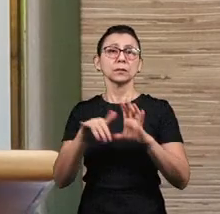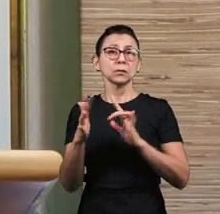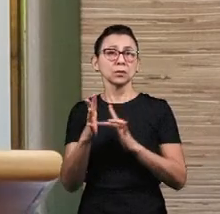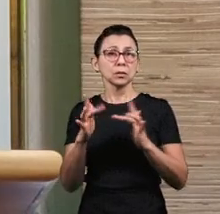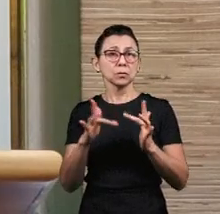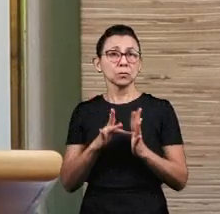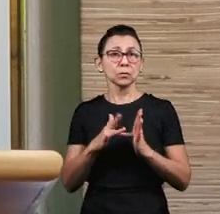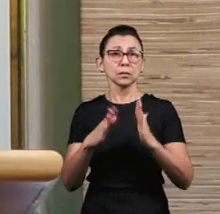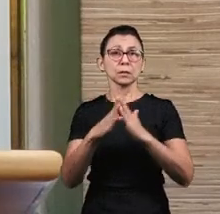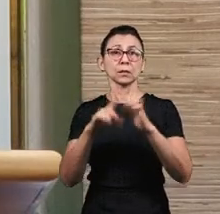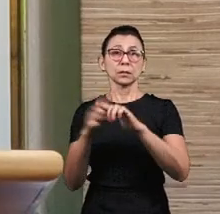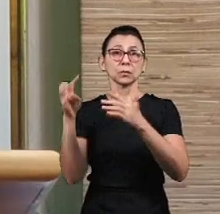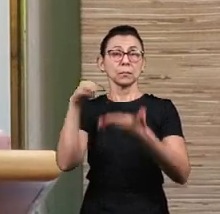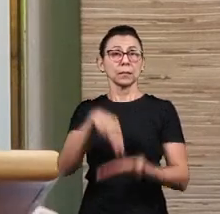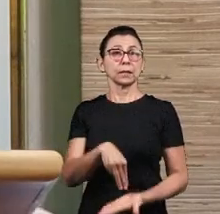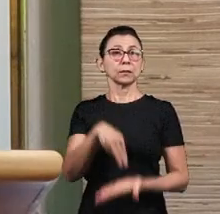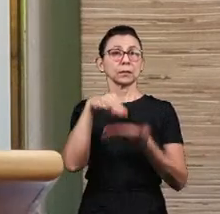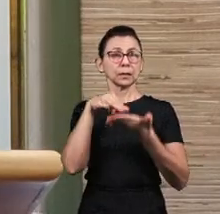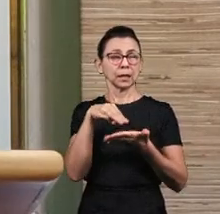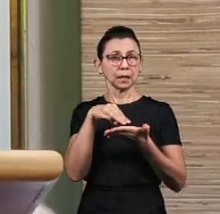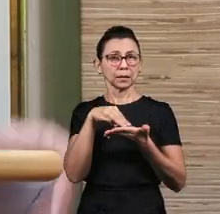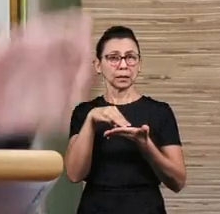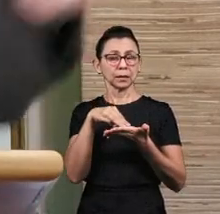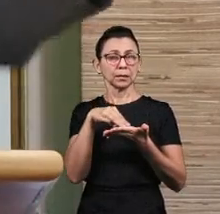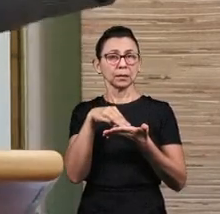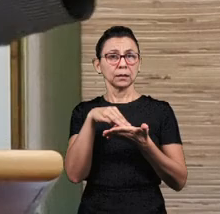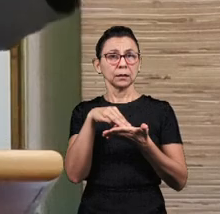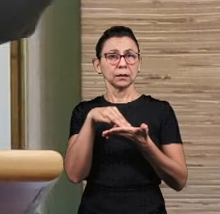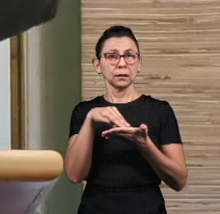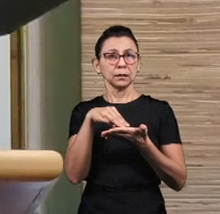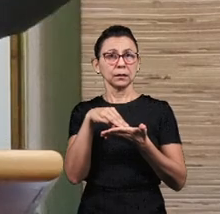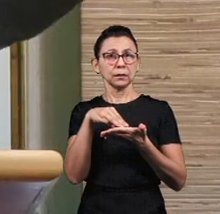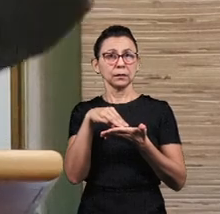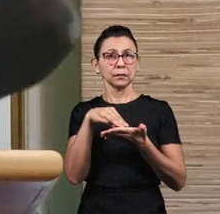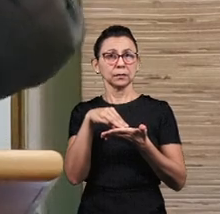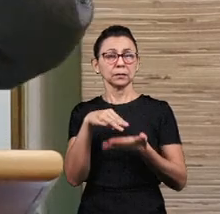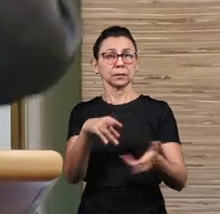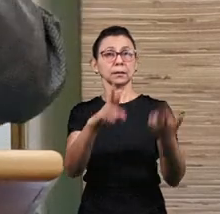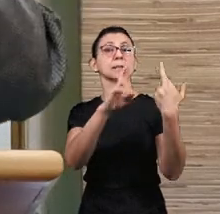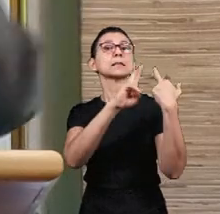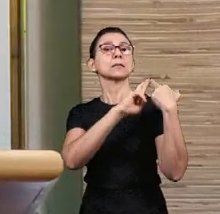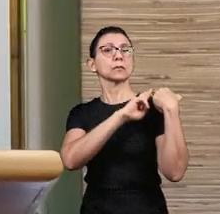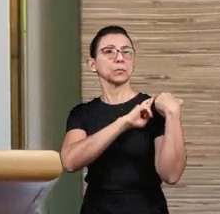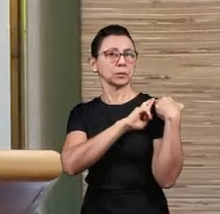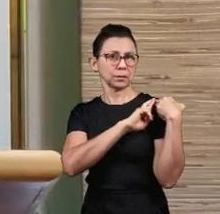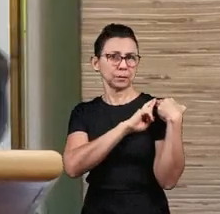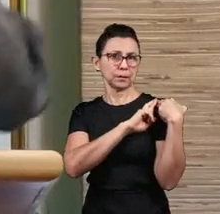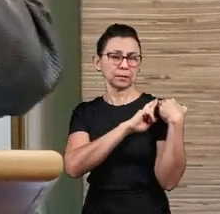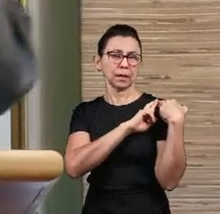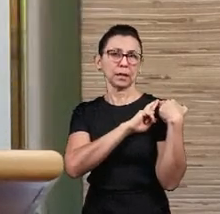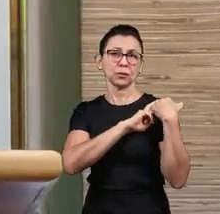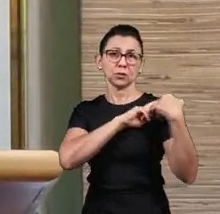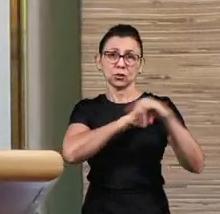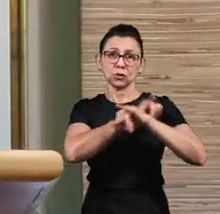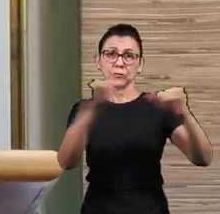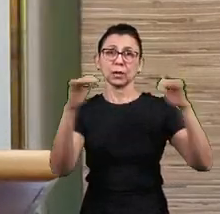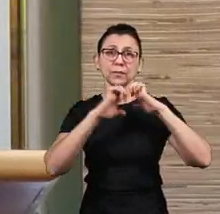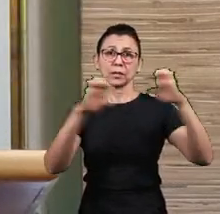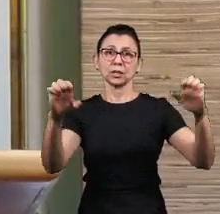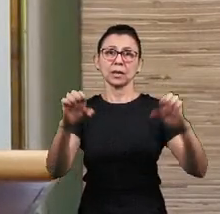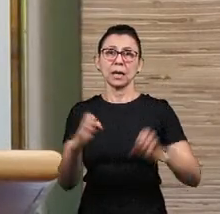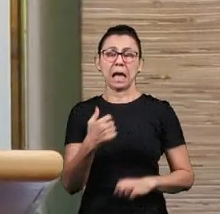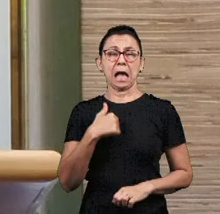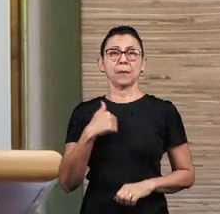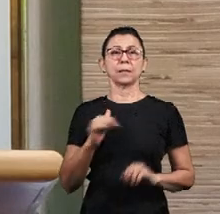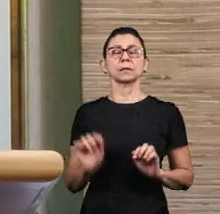nom et un ministère à prendre soin. Elle n'est pas préoccupée avec ceux qui sont membres de l'Église chrétienne Maranatha. Elle n'est pas